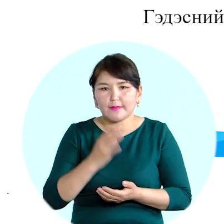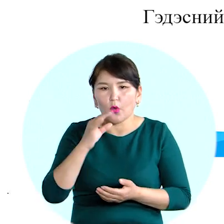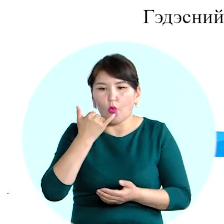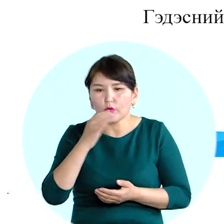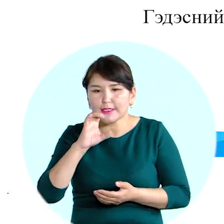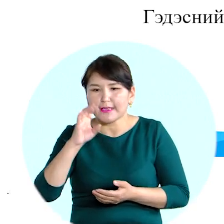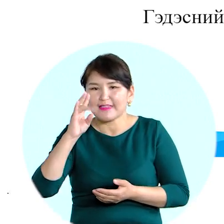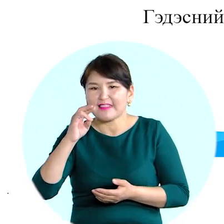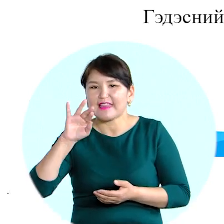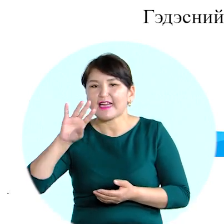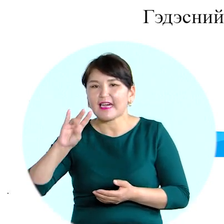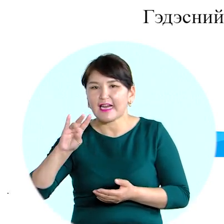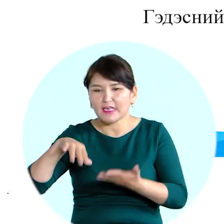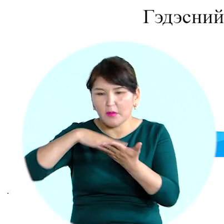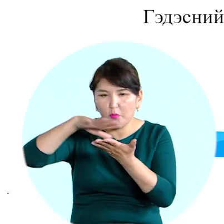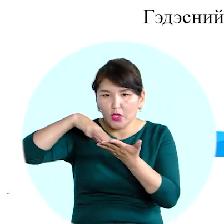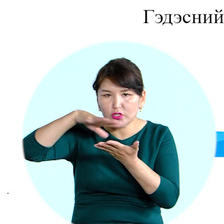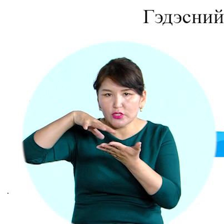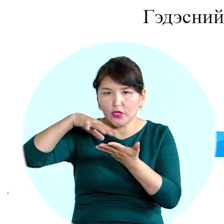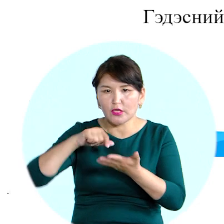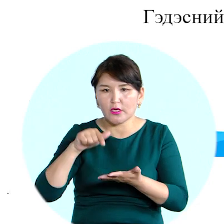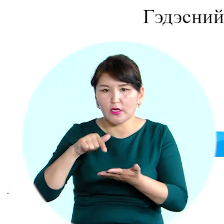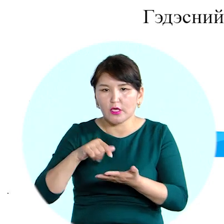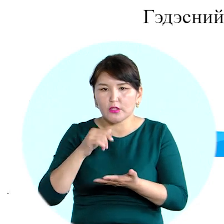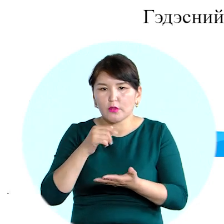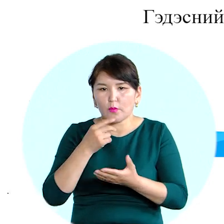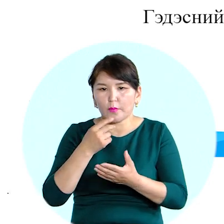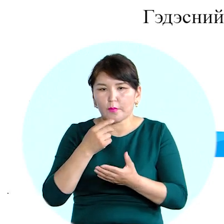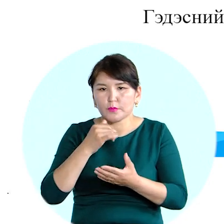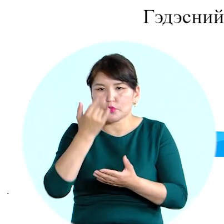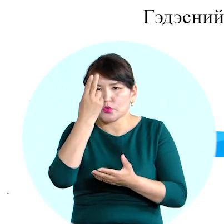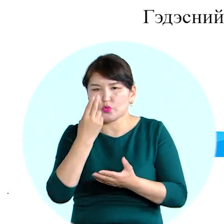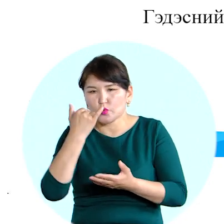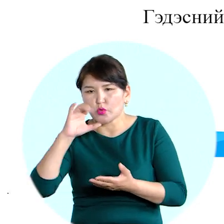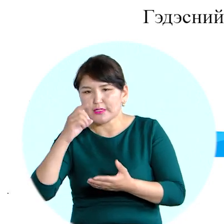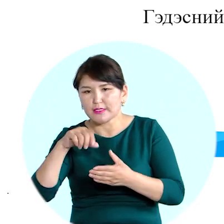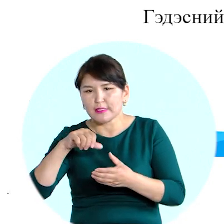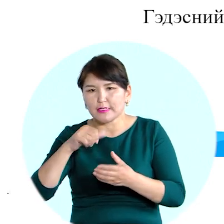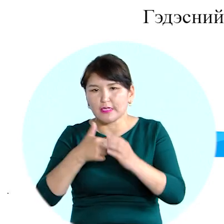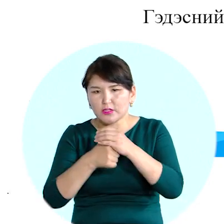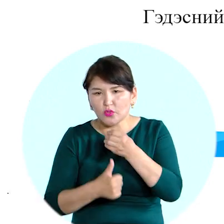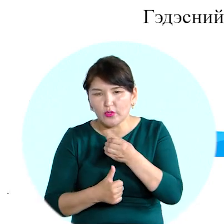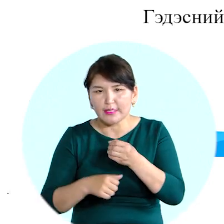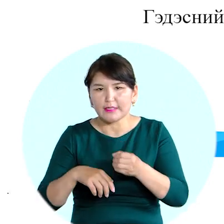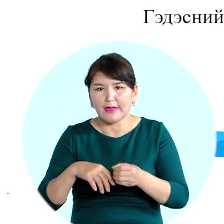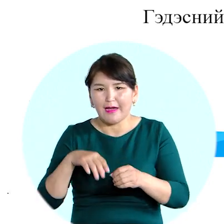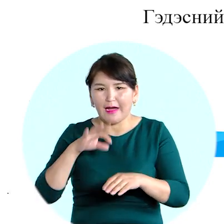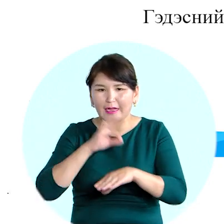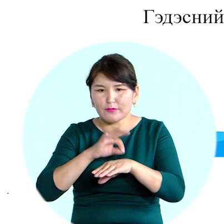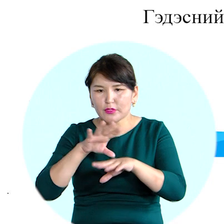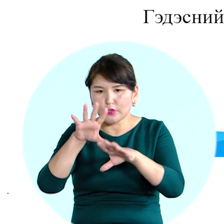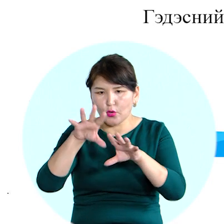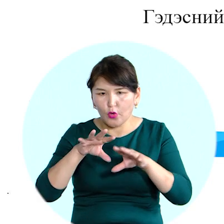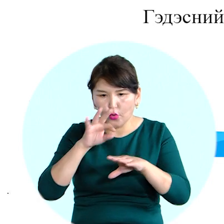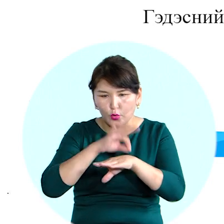одоо ус нь бөөр шийсний замаар чулуучих өвчин үүсдэг болвол усаар дамжих халдвар өвчин гэдэг нь ус нянгийн гаралтай